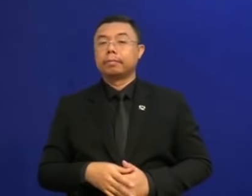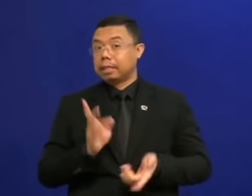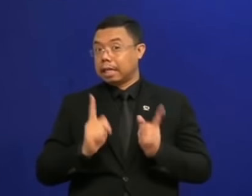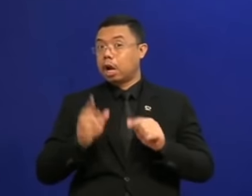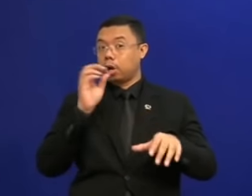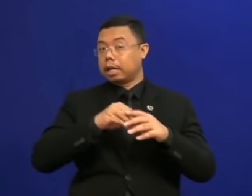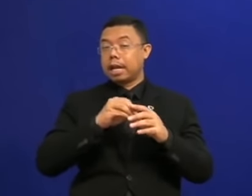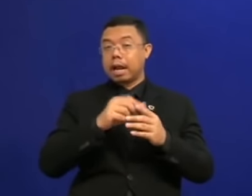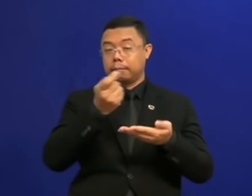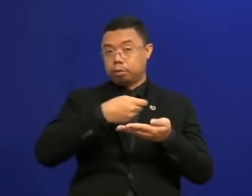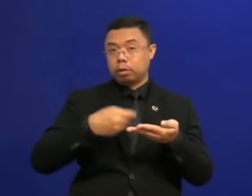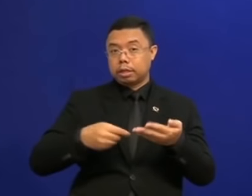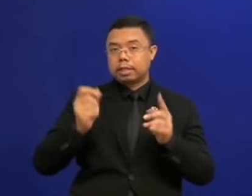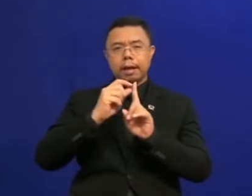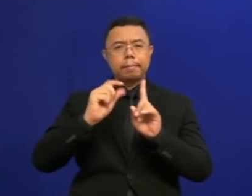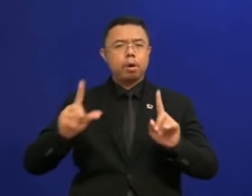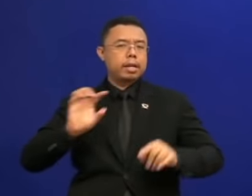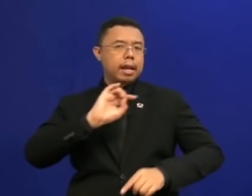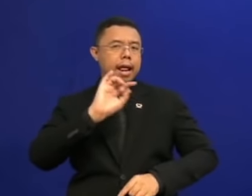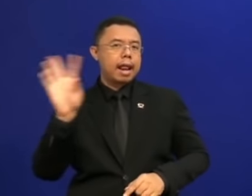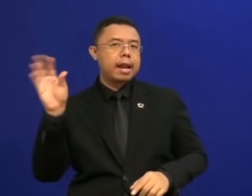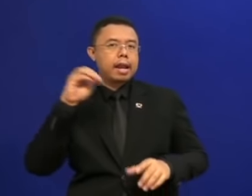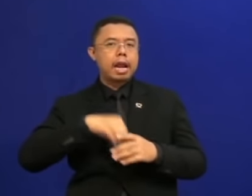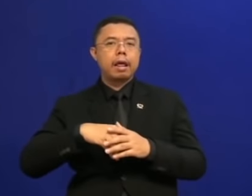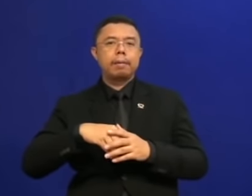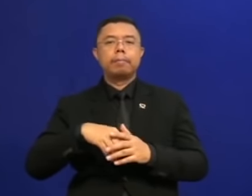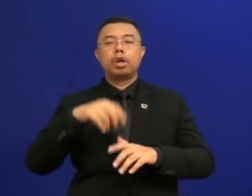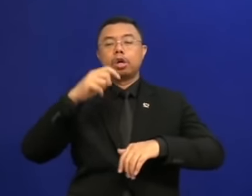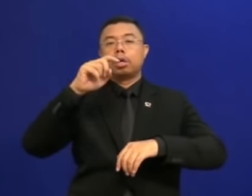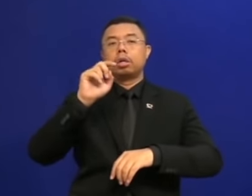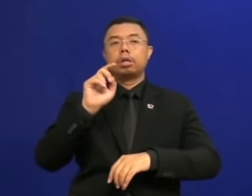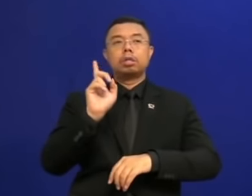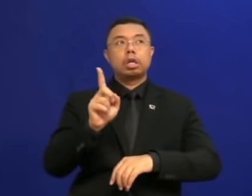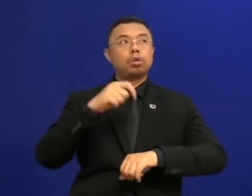Kalau di dalam tulisan Paulus yang lain di Korintus pasal 5.